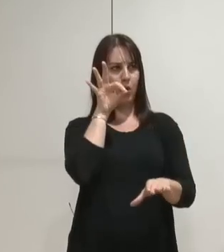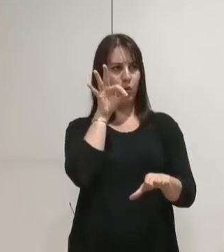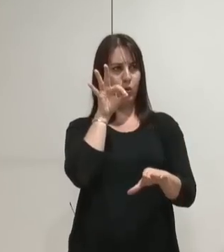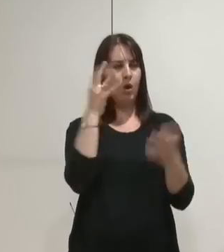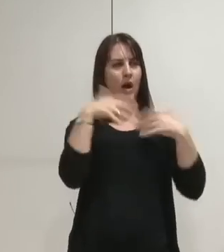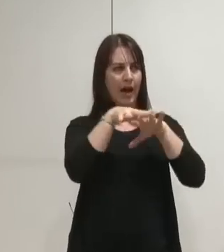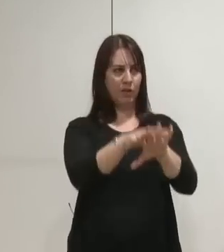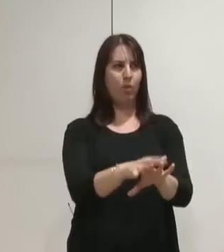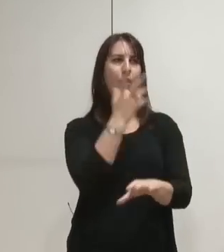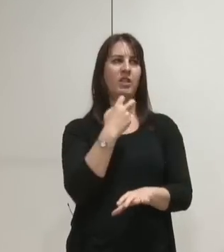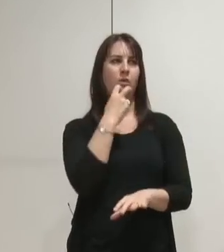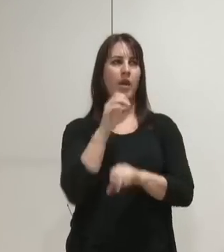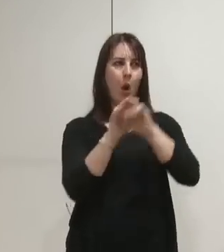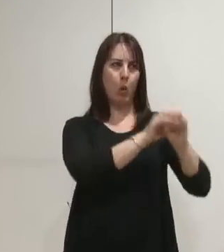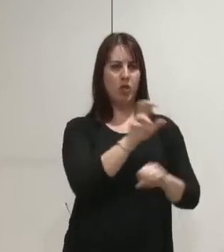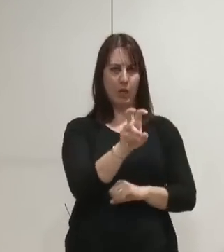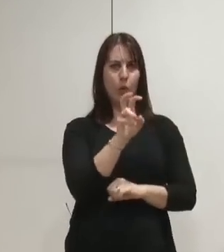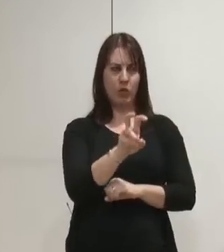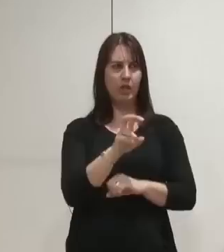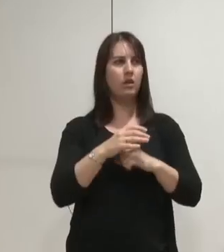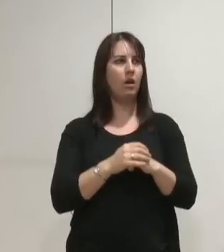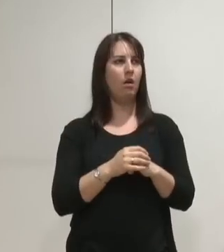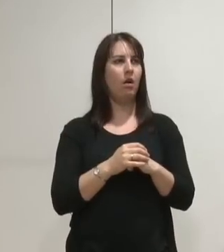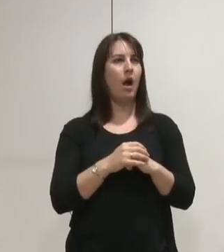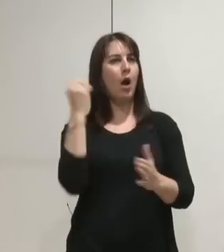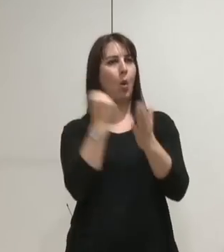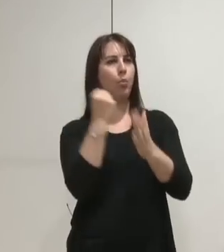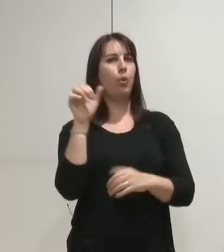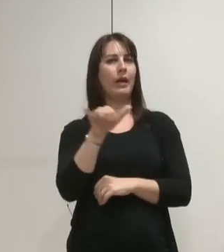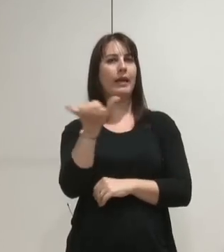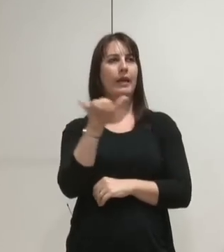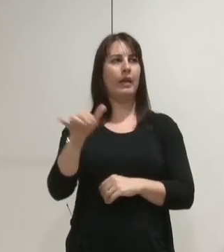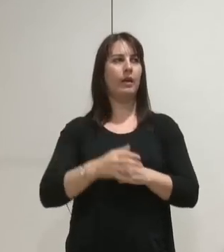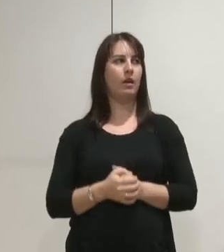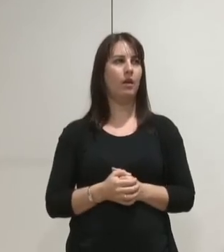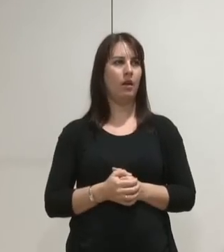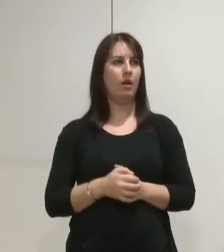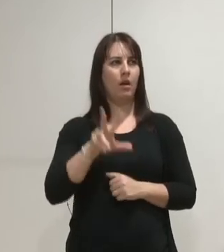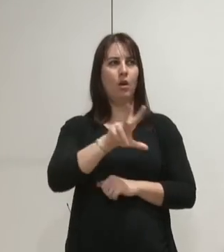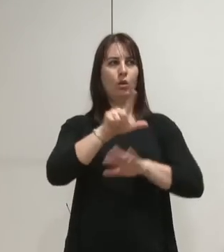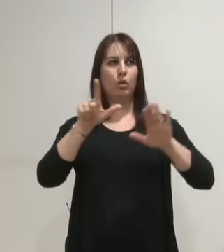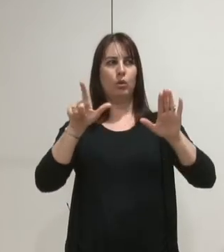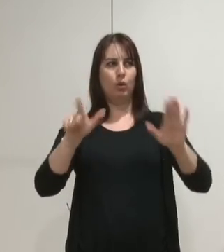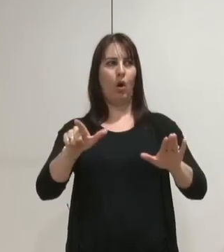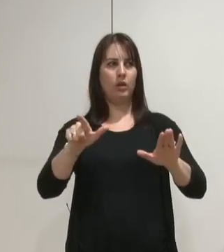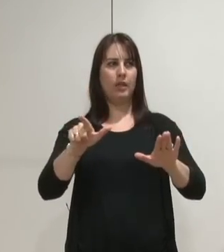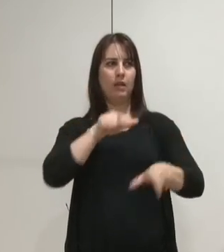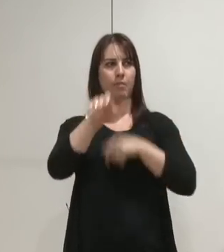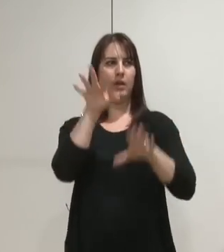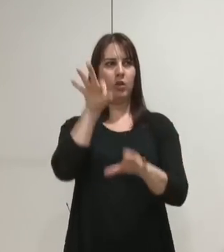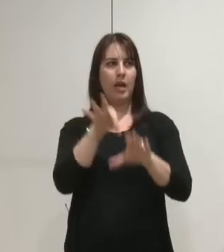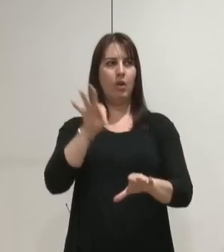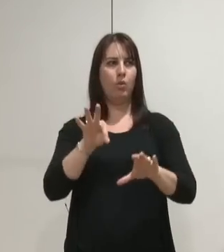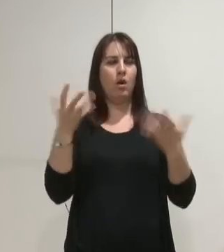rassemblement citoyen de la gauche et écologistes et donc qui vote pour 37 élus du